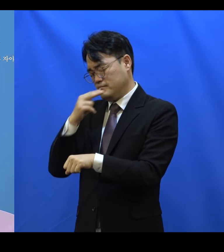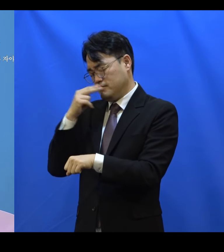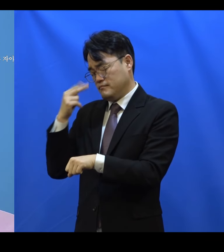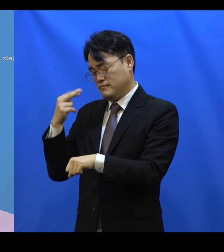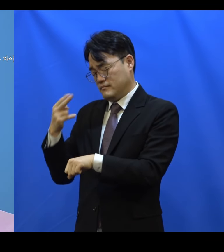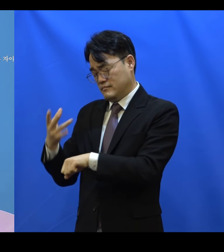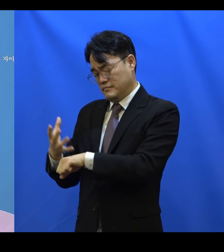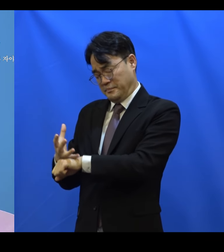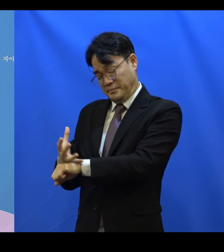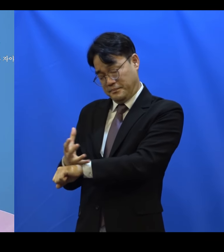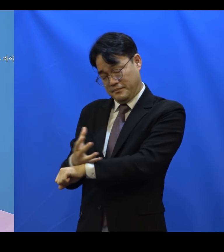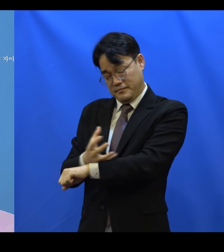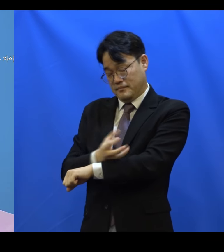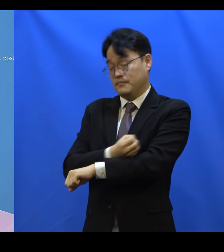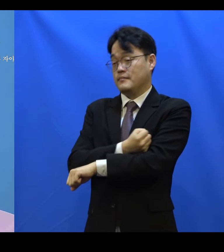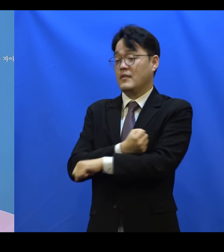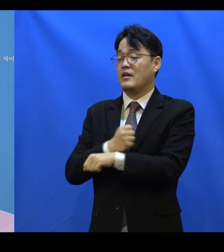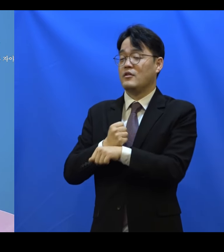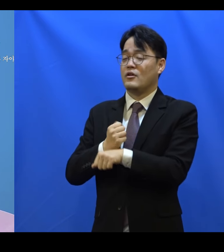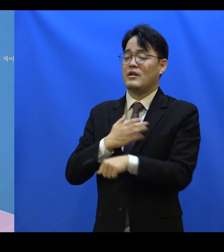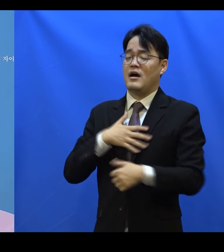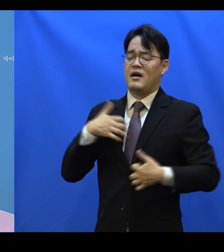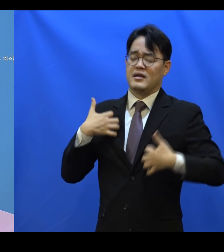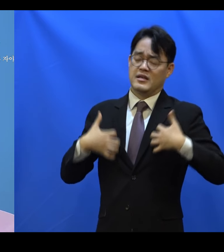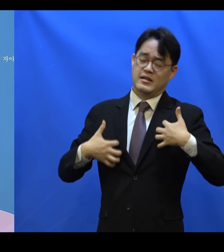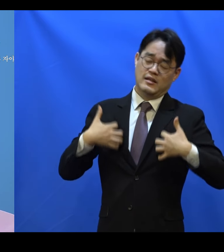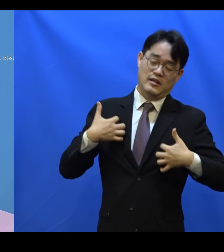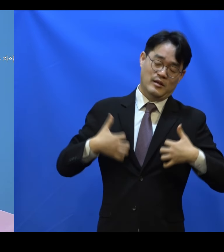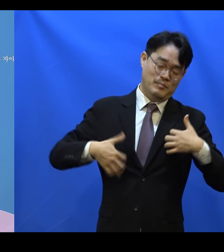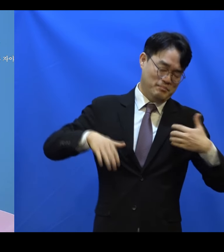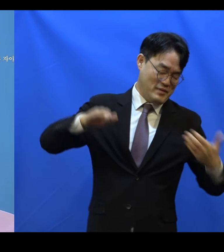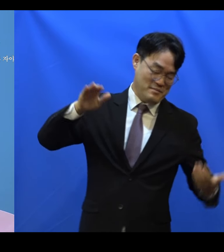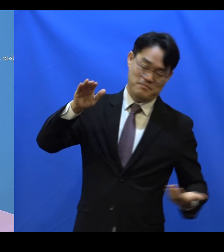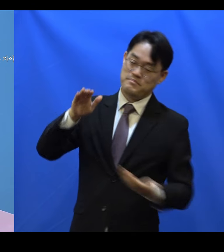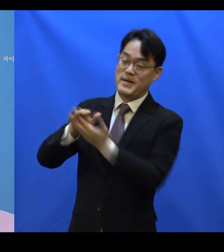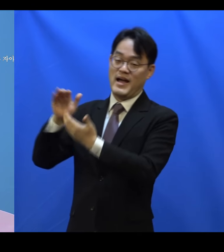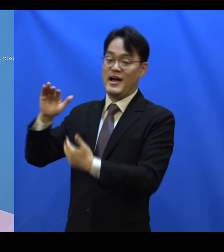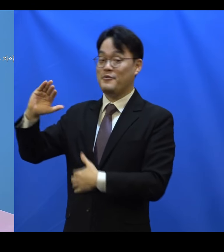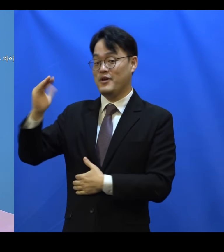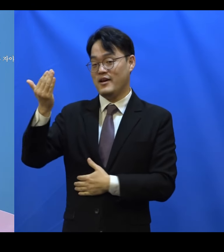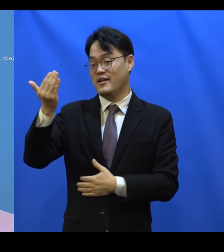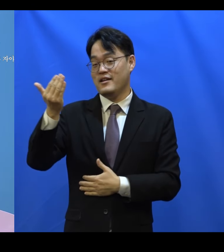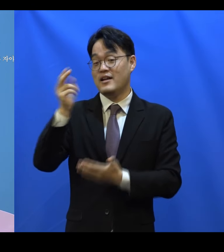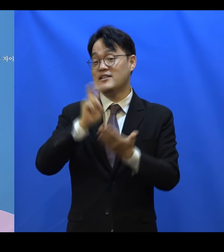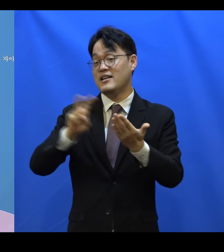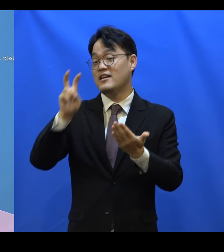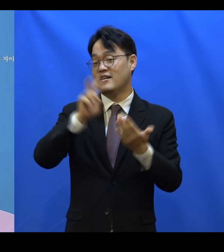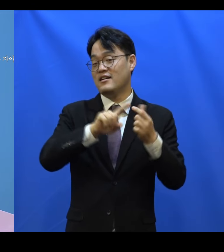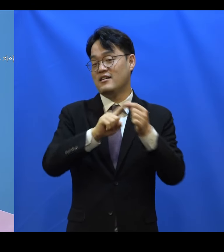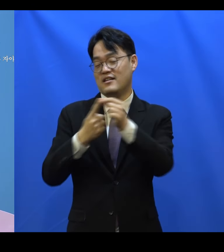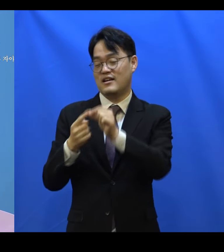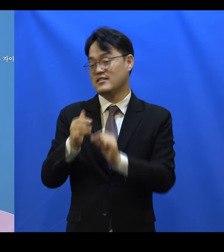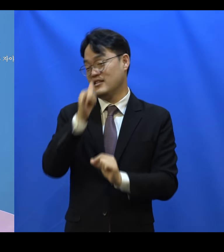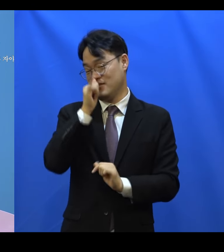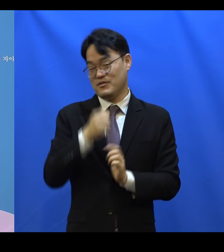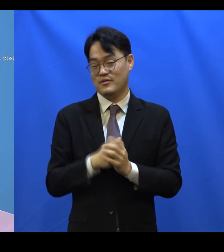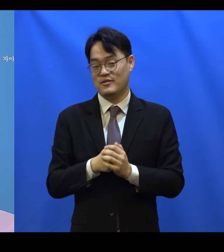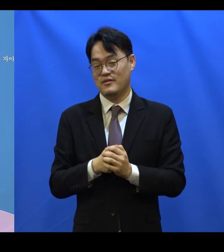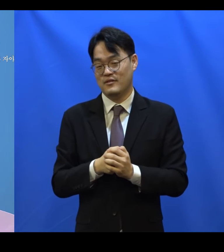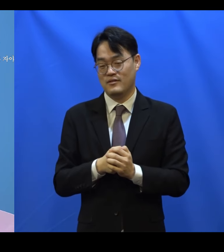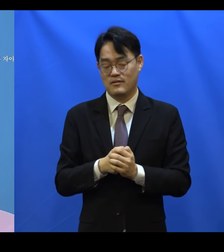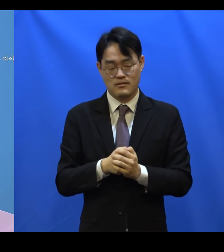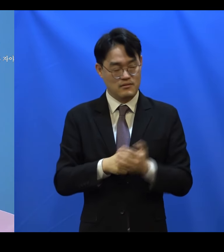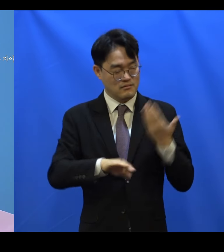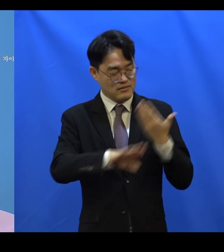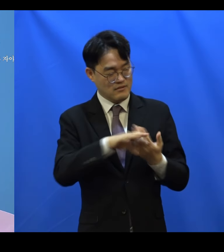내 기쁨대도다. 이 다른 것과 비교 불가하다는, 사람들의 눈길을 끄는 거죠. 그리스도의